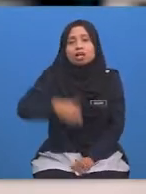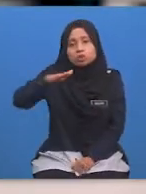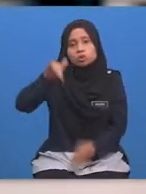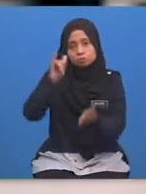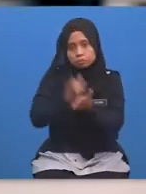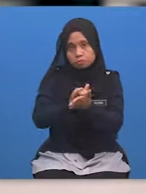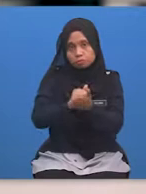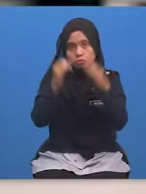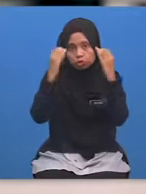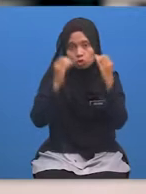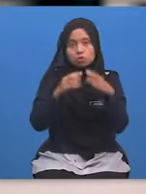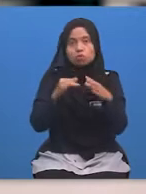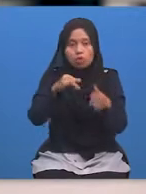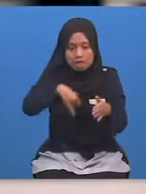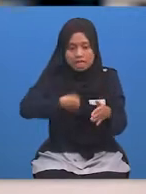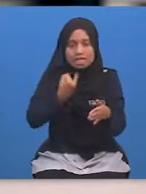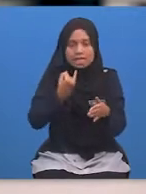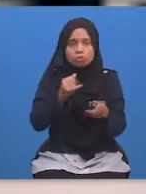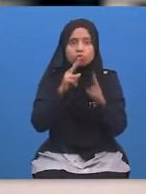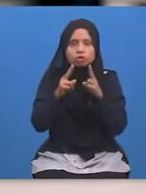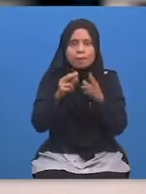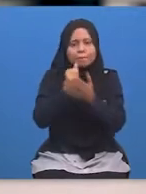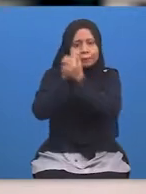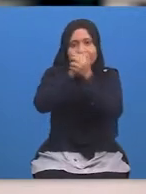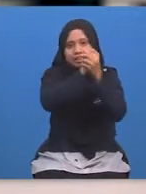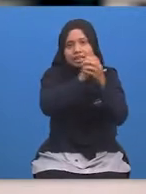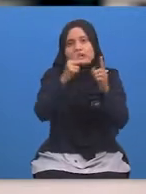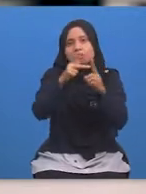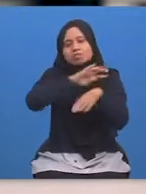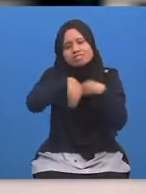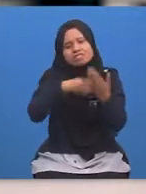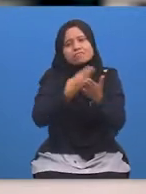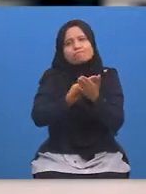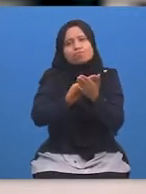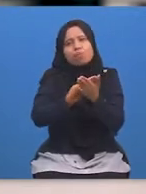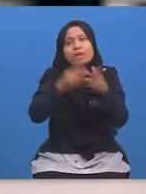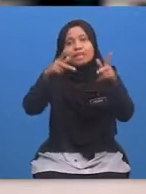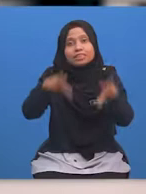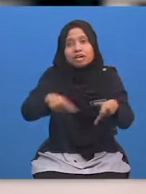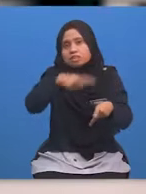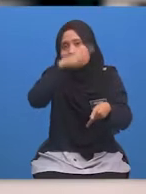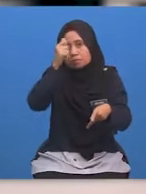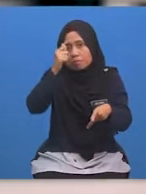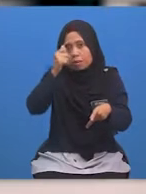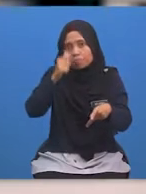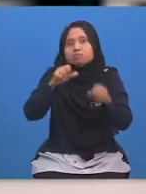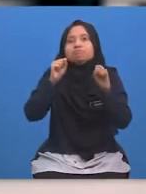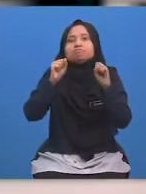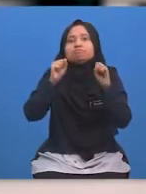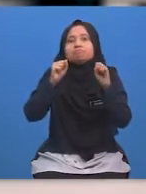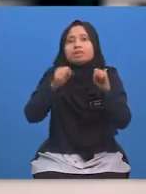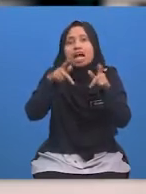Sebelum itu, cikgu ingin ucapkan tahniah kepada anda kerana pelajar semua memang layak